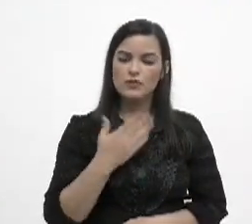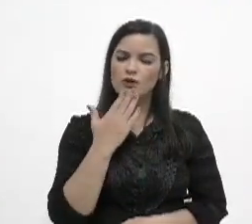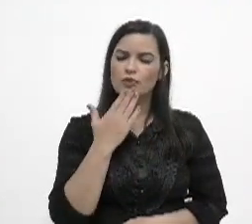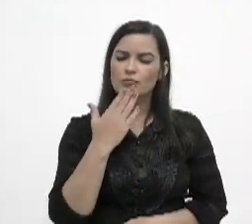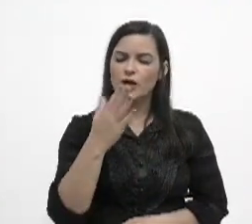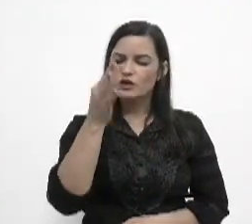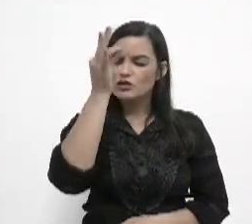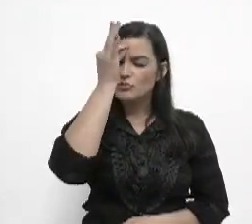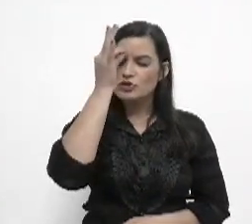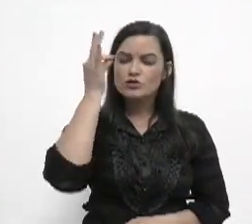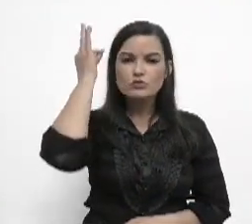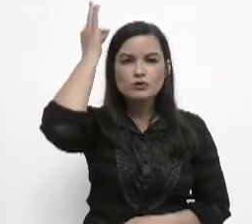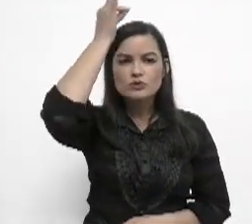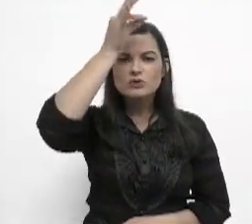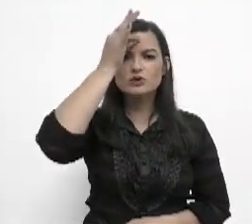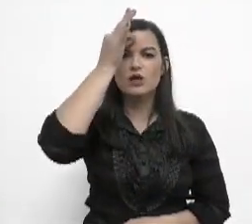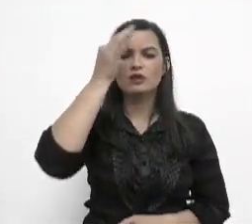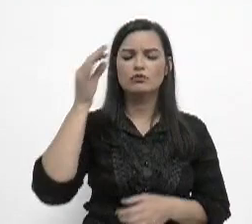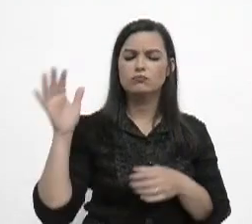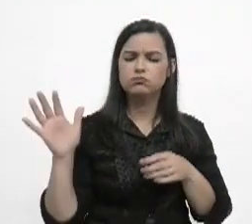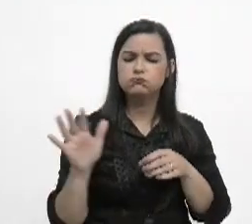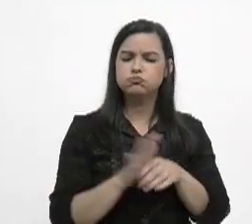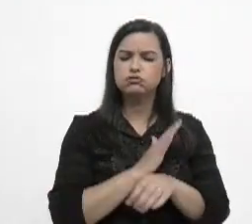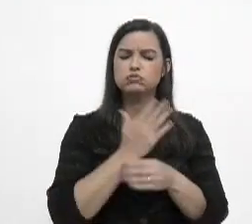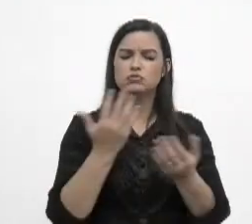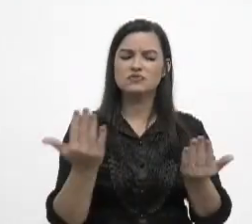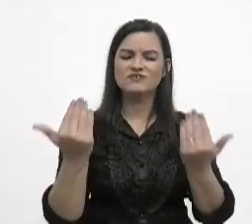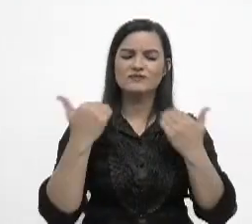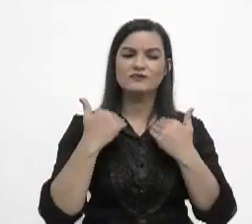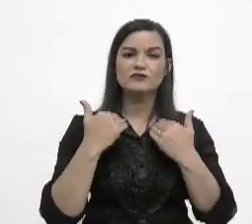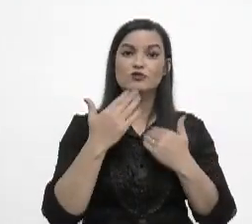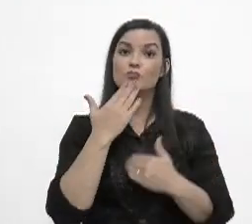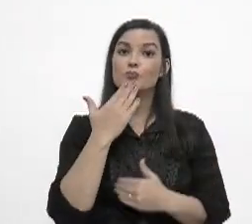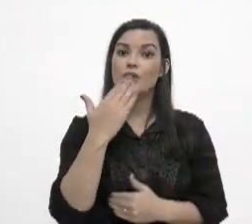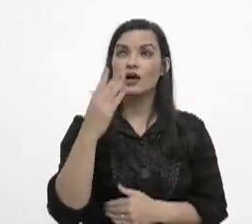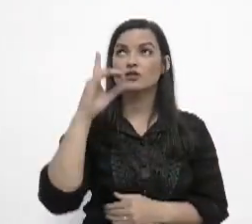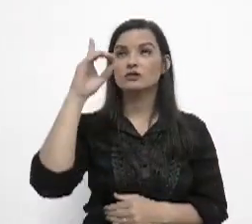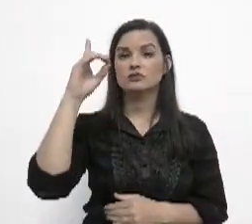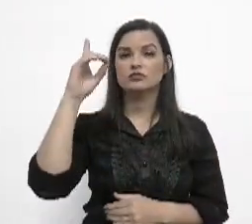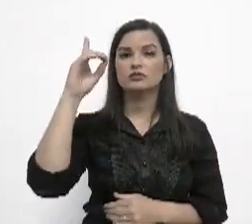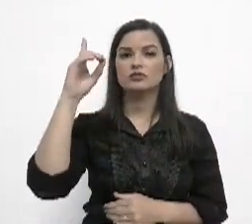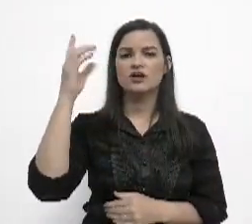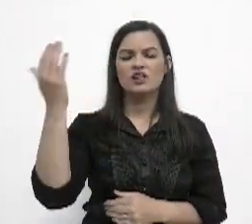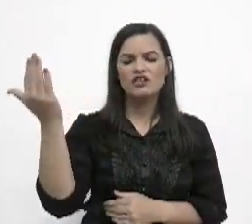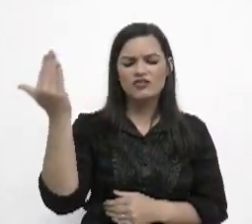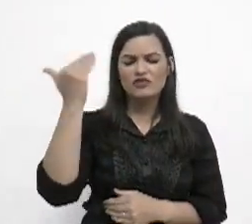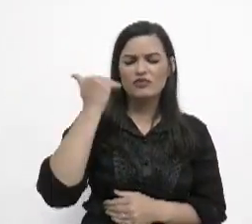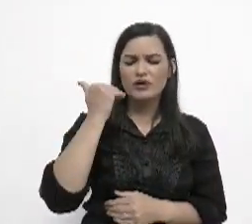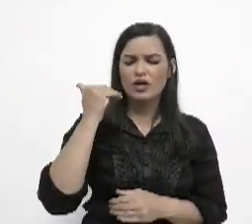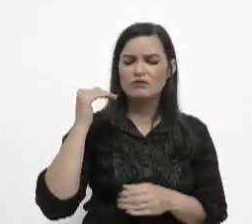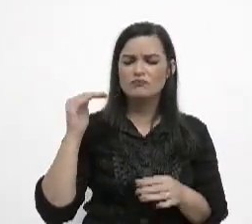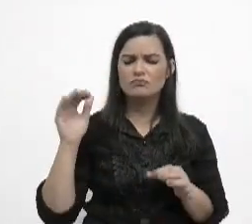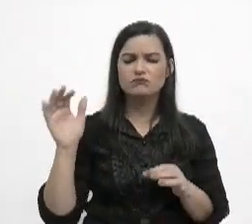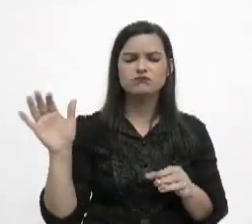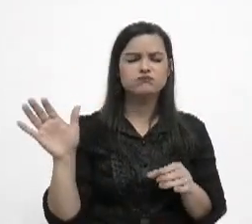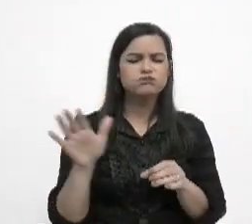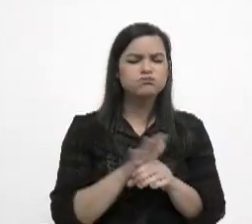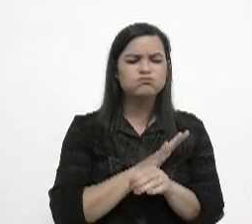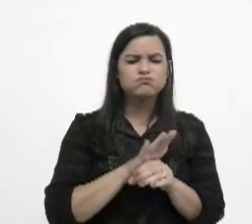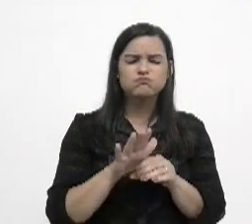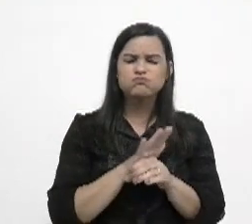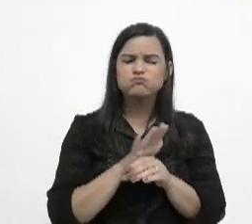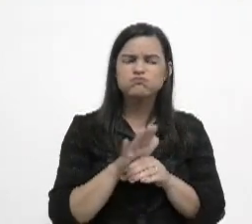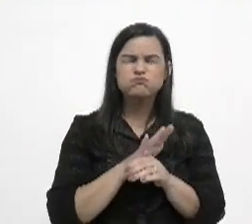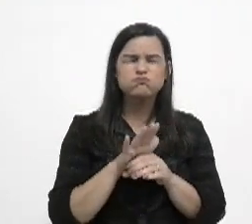do Espírito Santo em sua 성령이 vida. 나를 안수해달라고 기도하십시오. E peça para que Ele possa estar plenamente em nós. 내 눈에서 비늘이 벗어지게